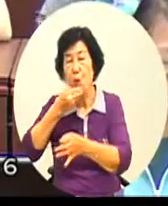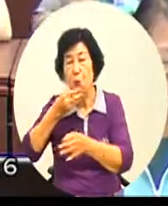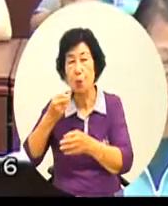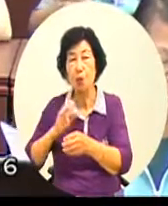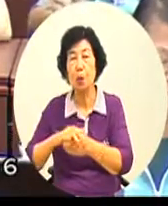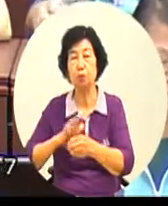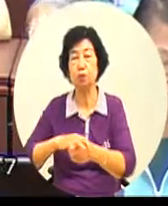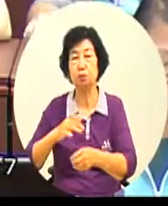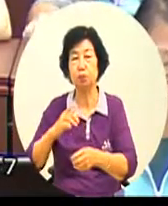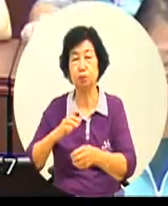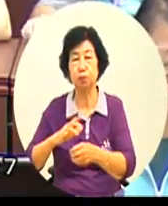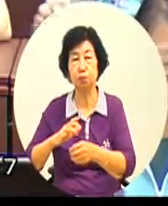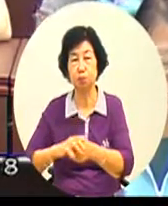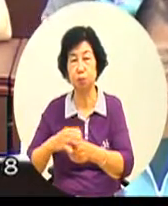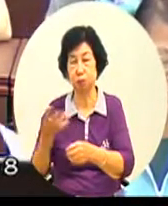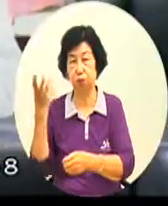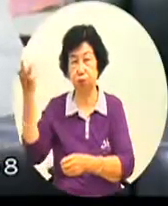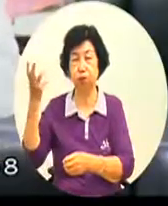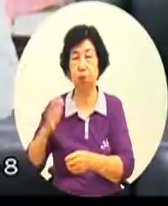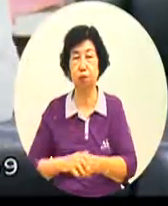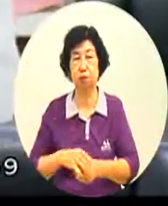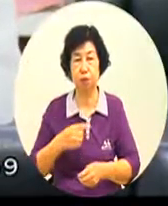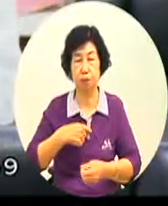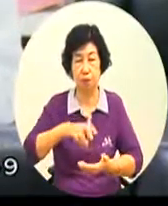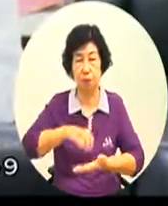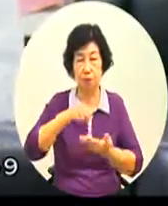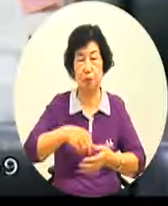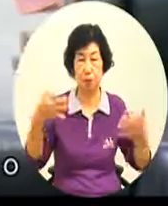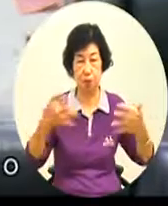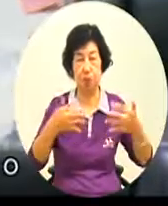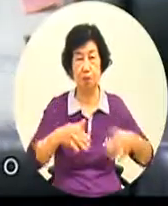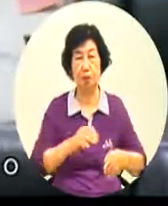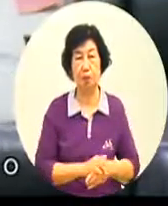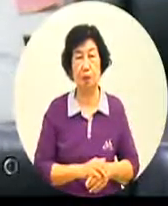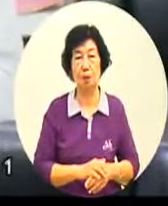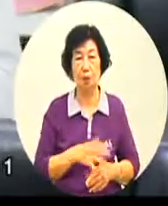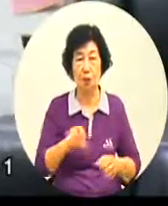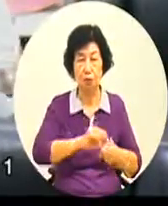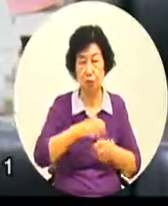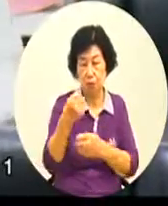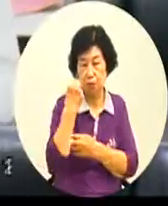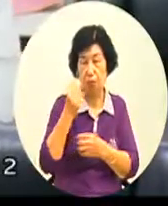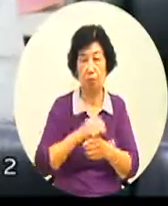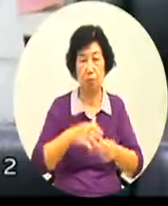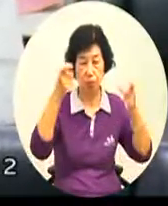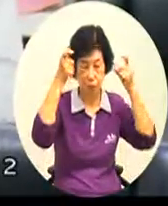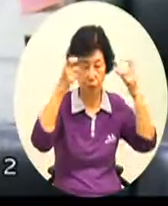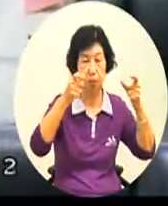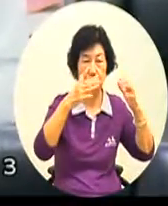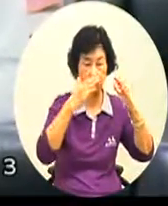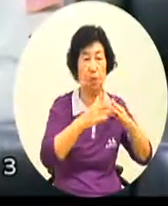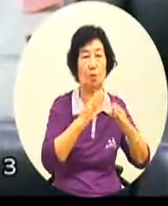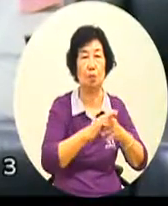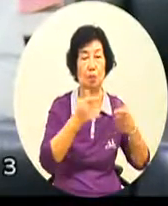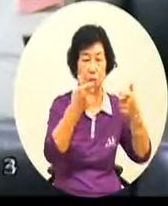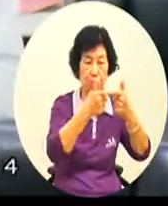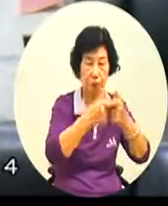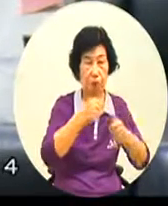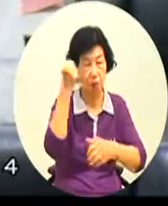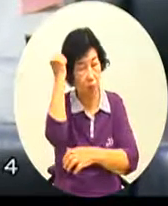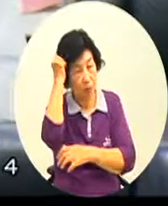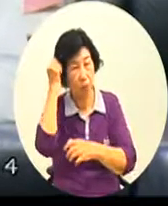会有比较多的。 我为什么提出这个问题？我们都一直强调我们高雄是一个宜居城市嘛。 是。 啊，照理